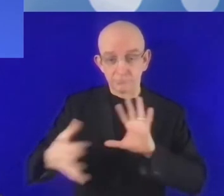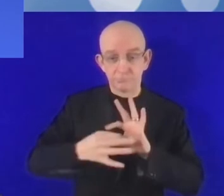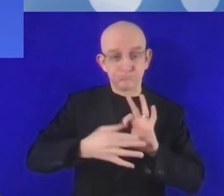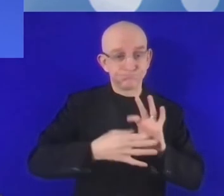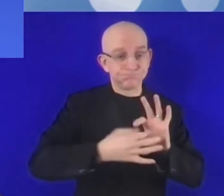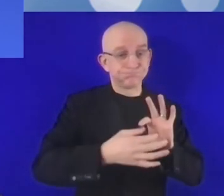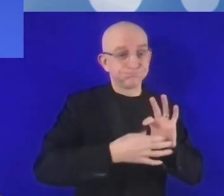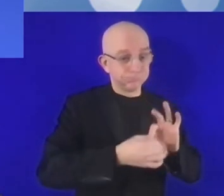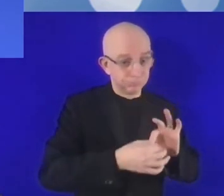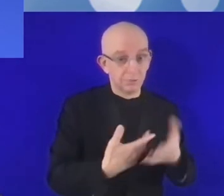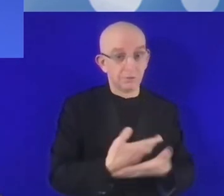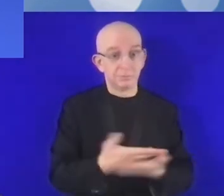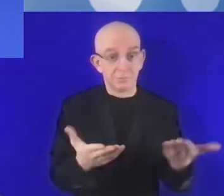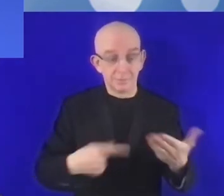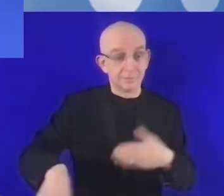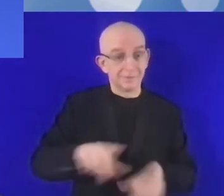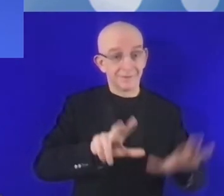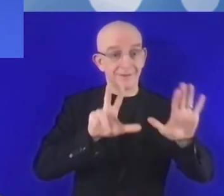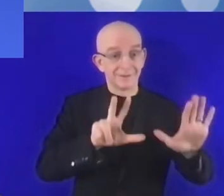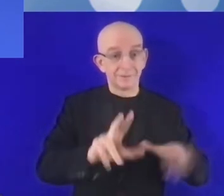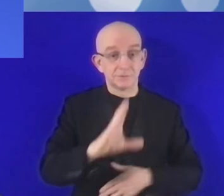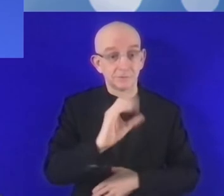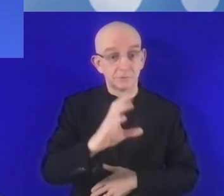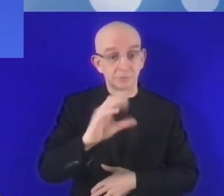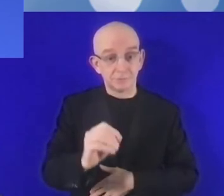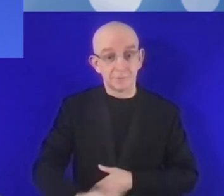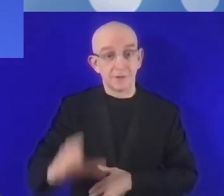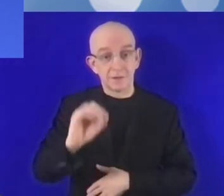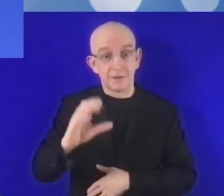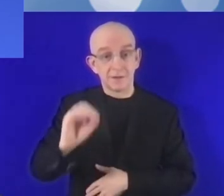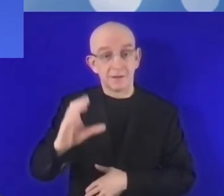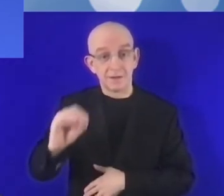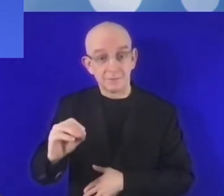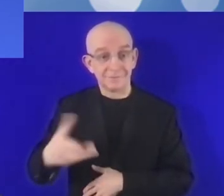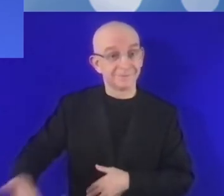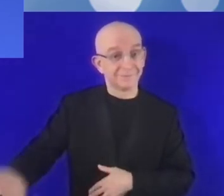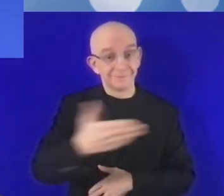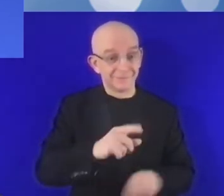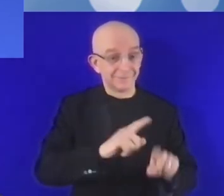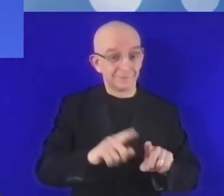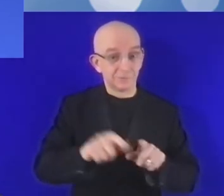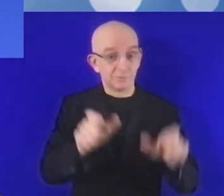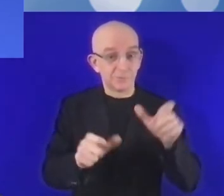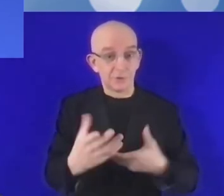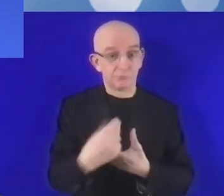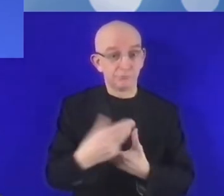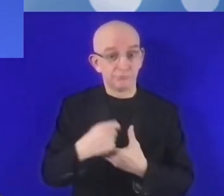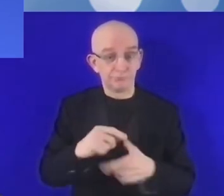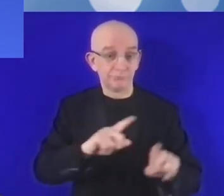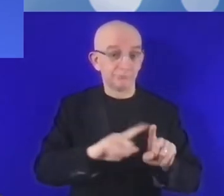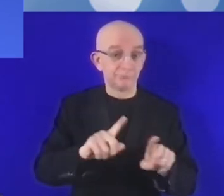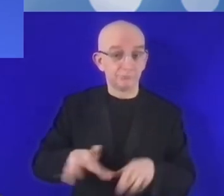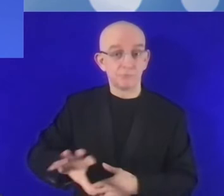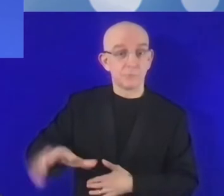nous tenait à cœur. Nous avons réussi à organiser ce sommet malgré toutes les difficultés. C'est une édition qui est en